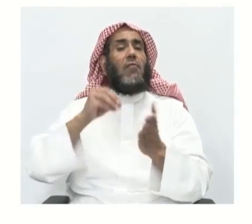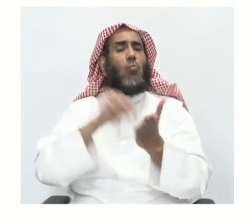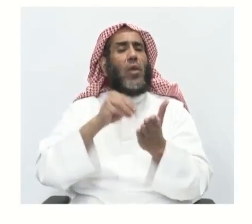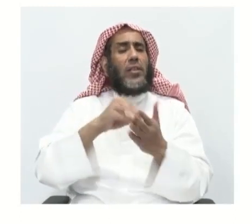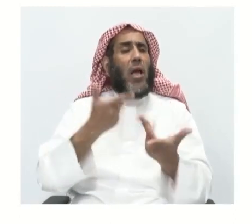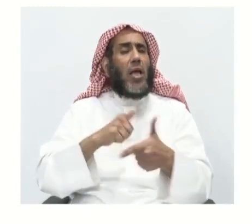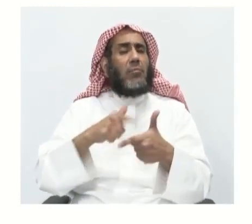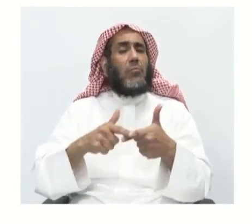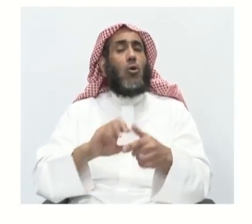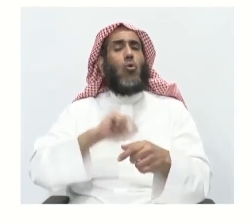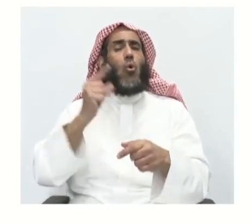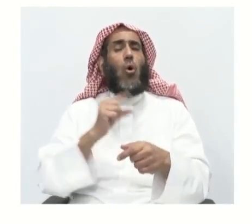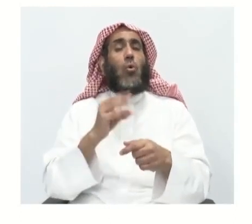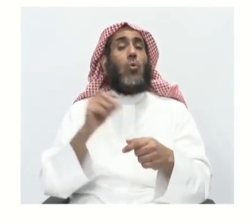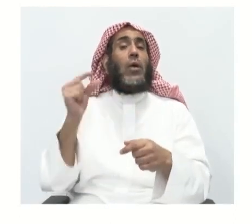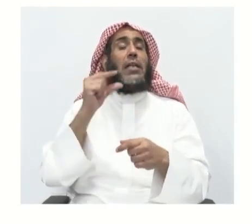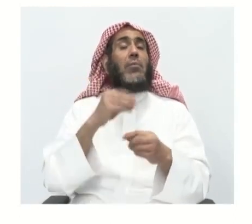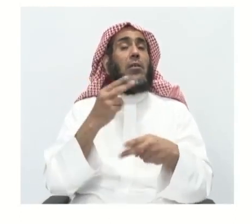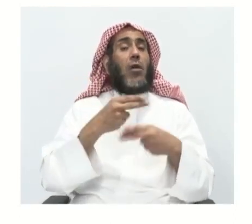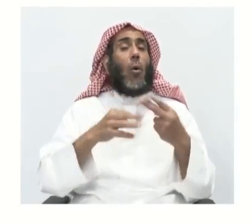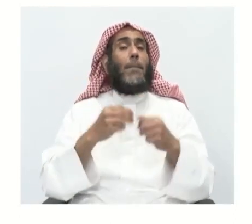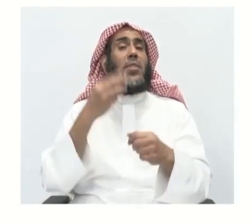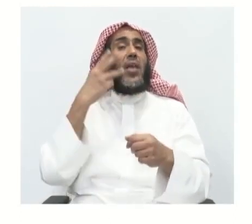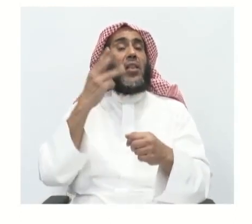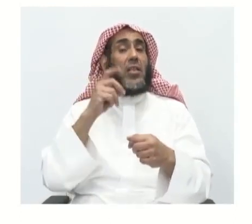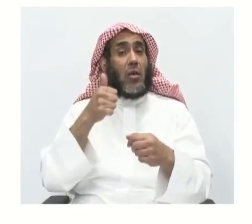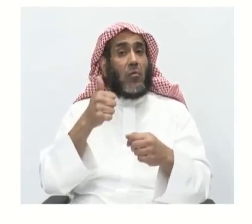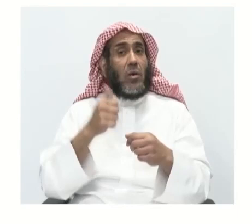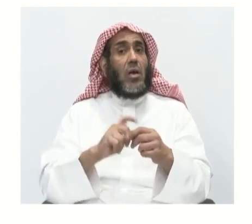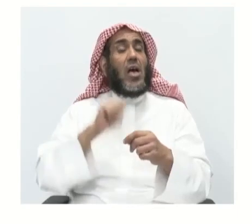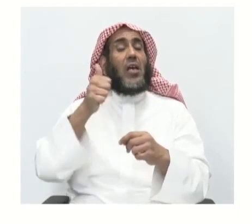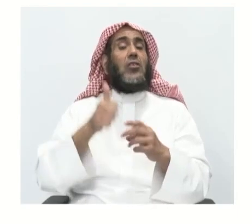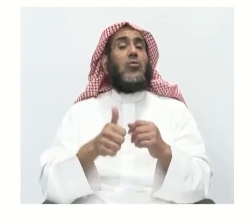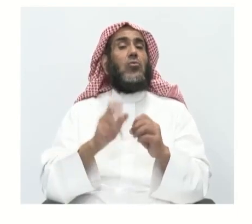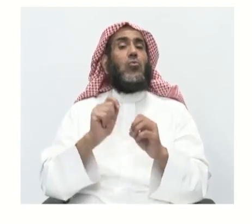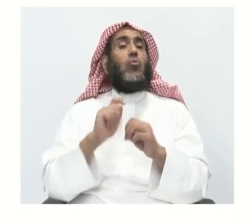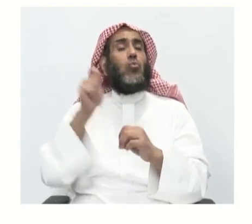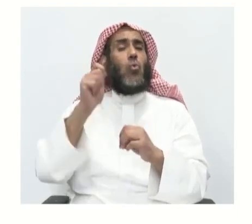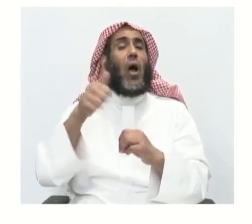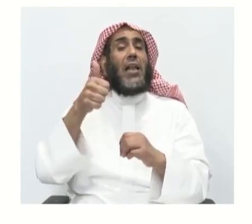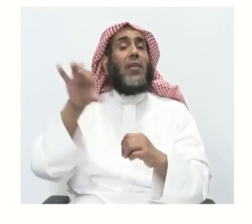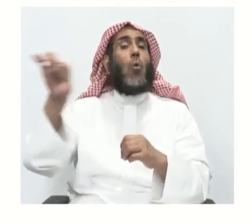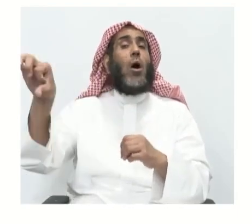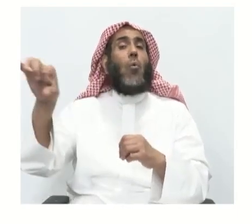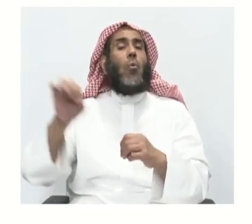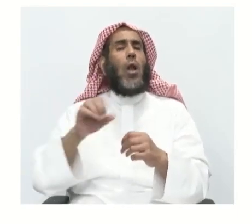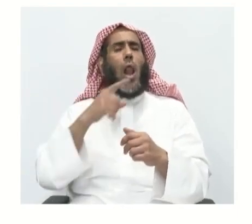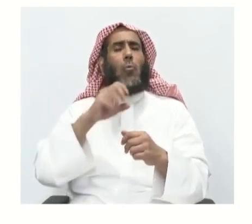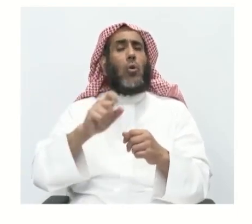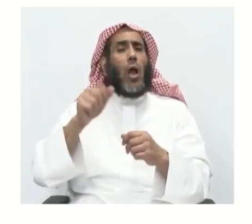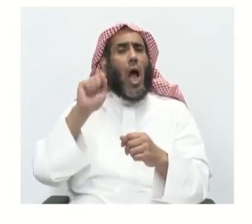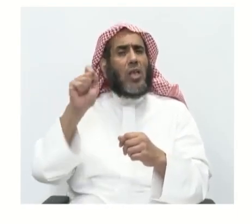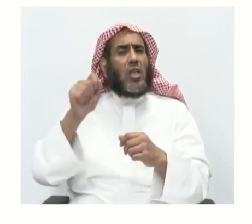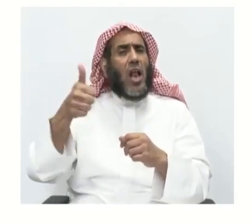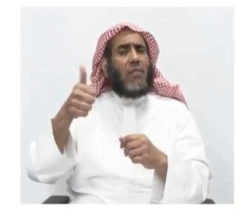الاتيه كل كلمه تتكون من ثلاثه احرف اصل الفها واو اذا هذه لابد الاصل ان يكون